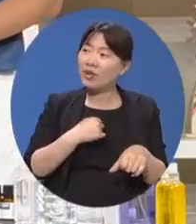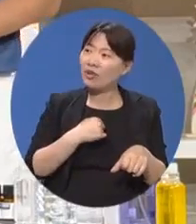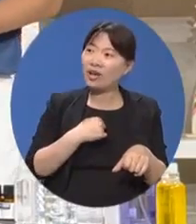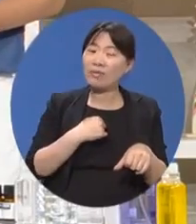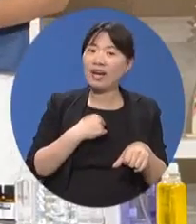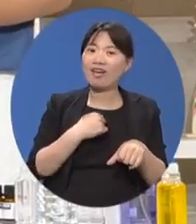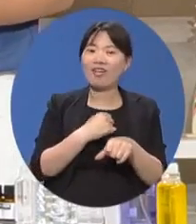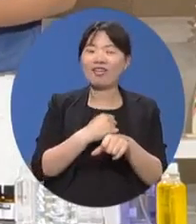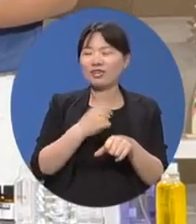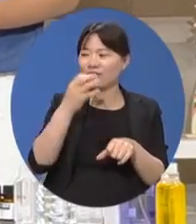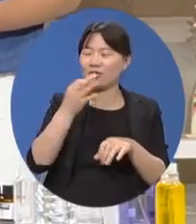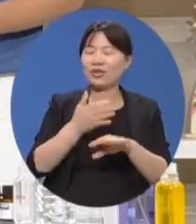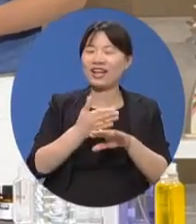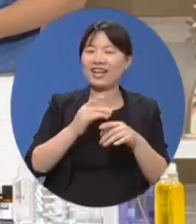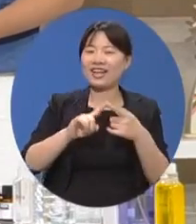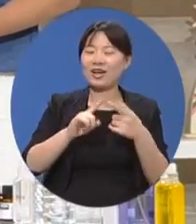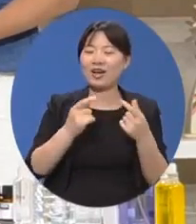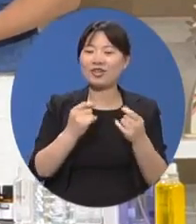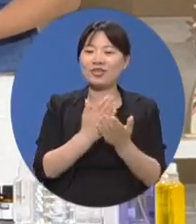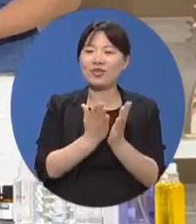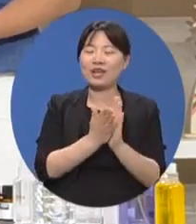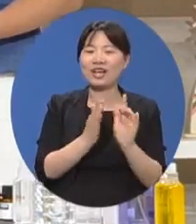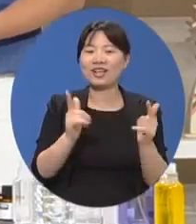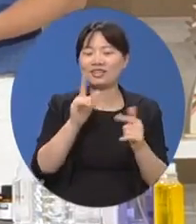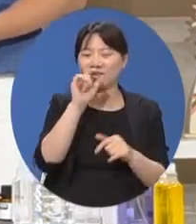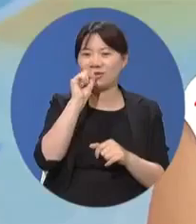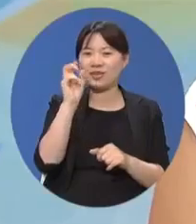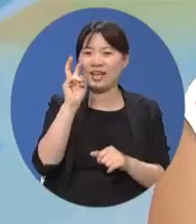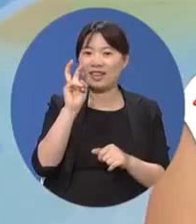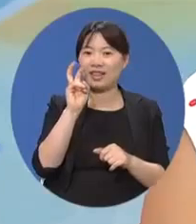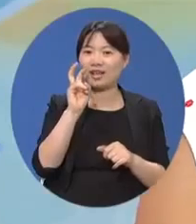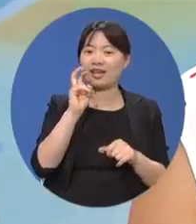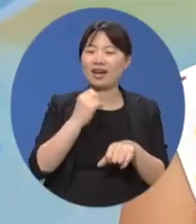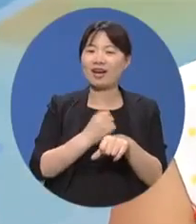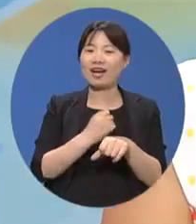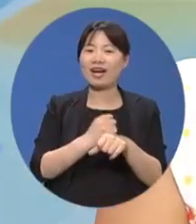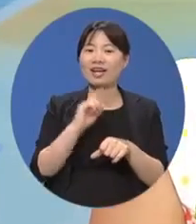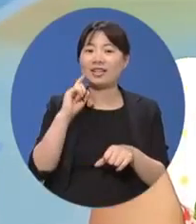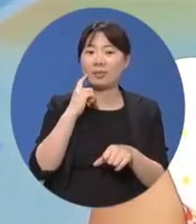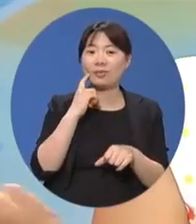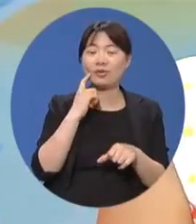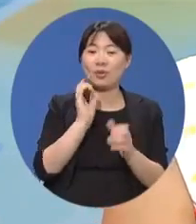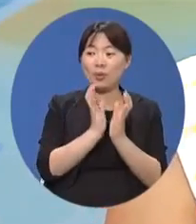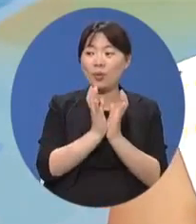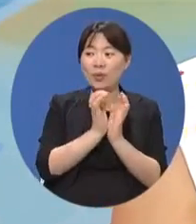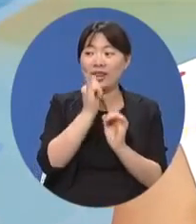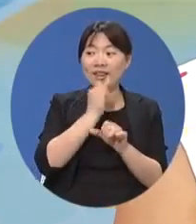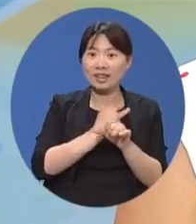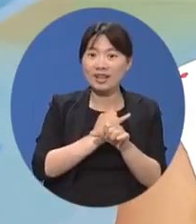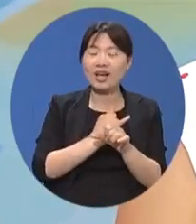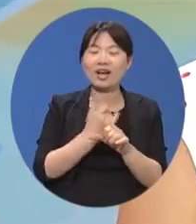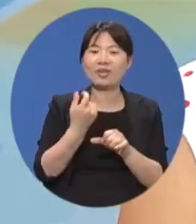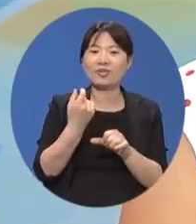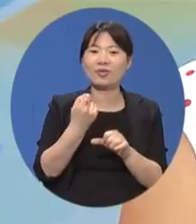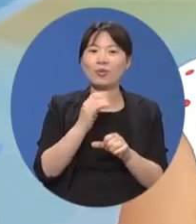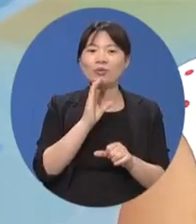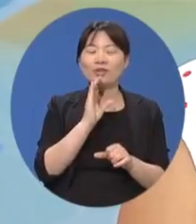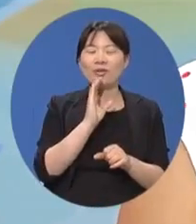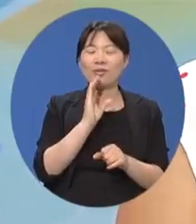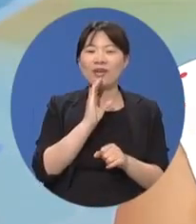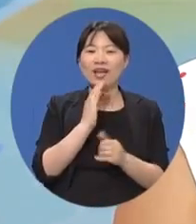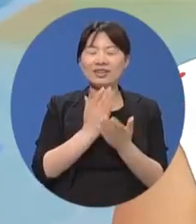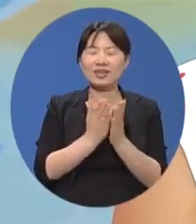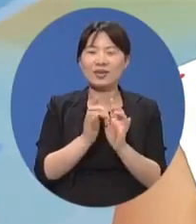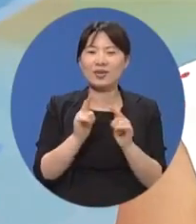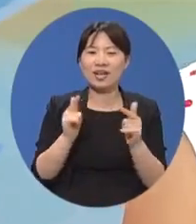정말 요 러 가지 로 준거가 될 때 향 좋고 이쁜 꽃 피고 무기 실온에 정말 여러가지로